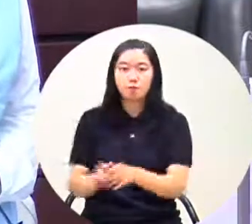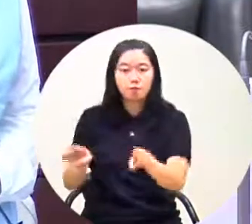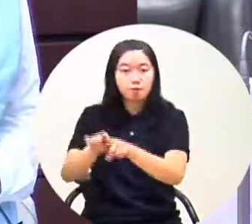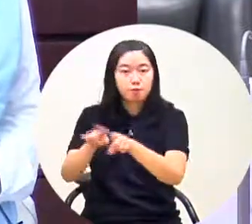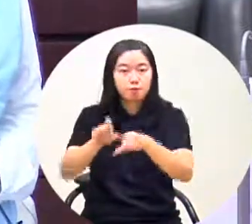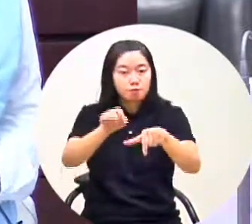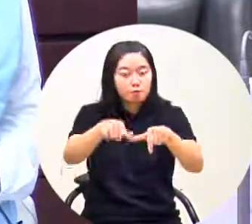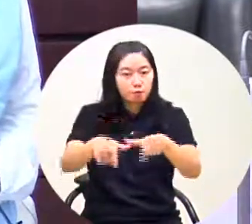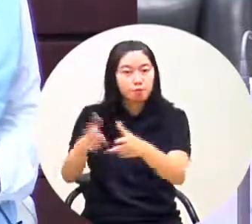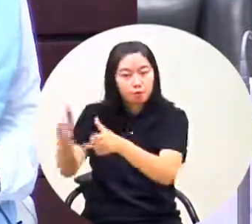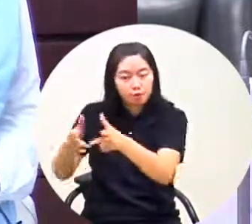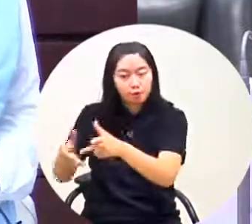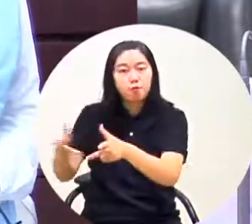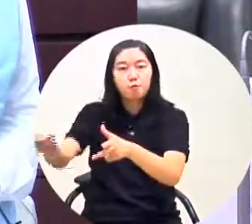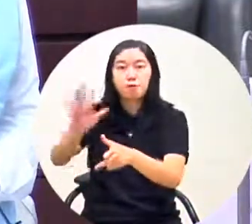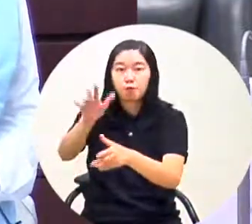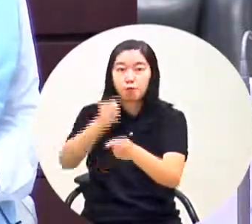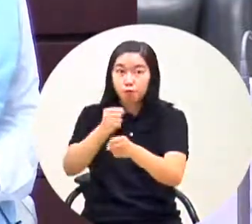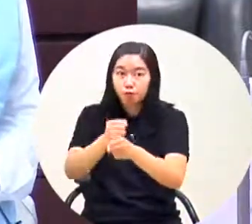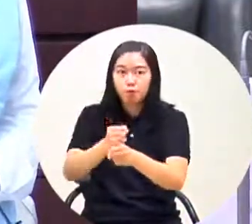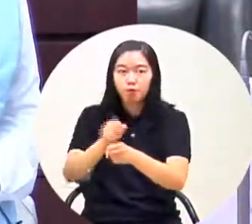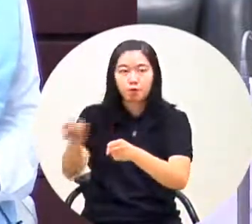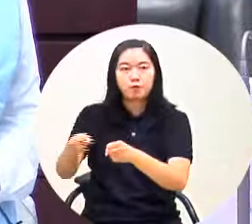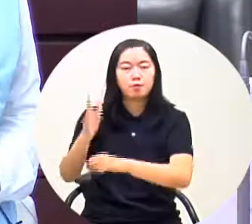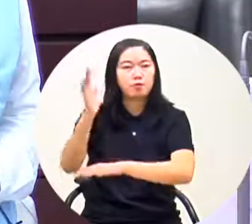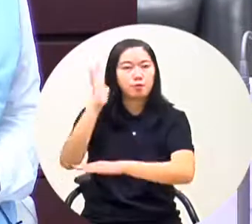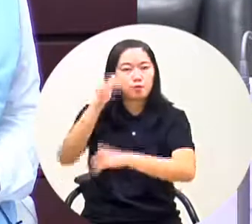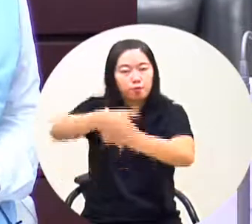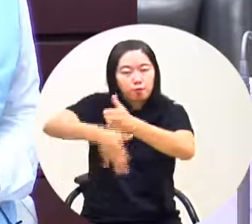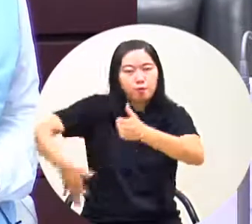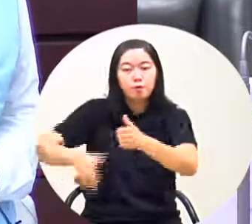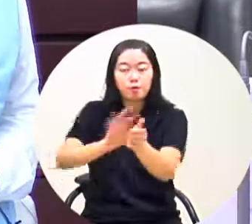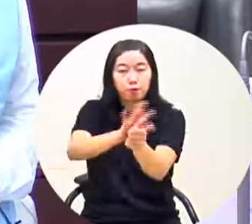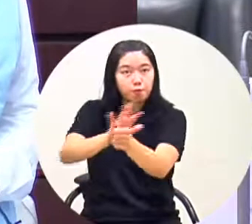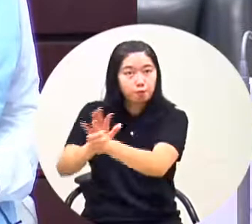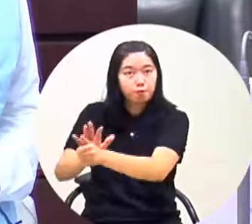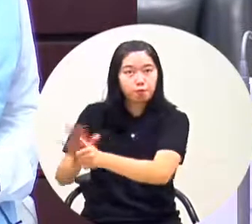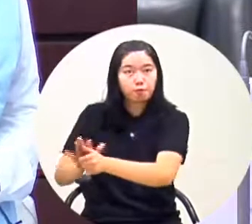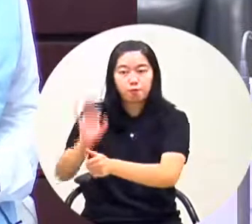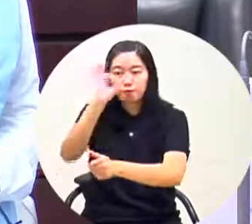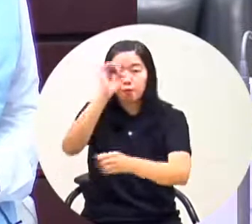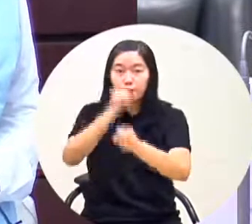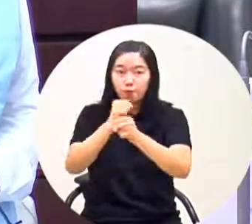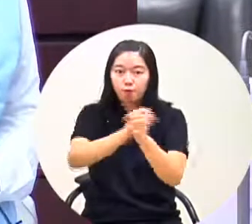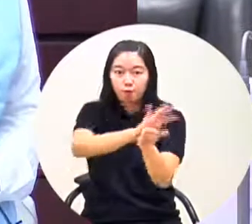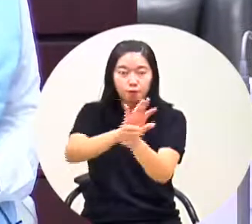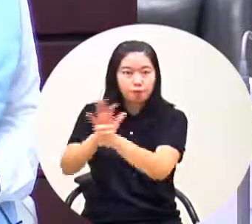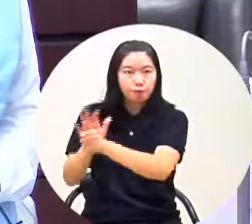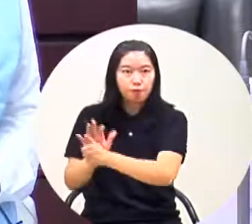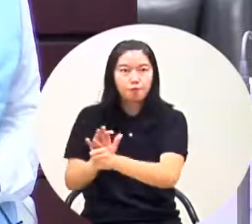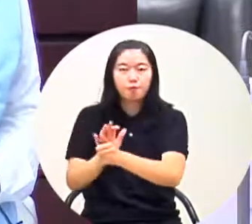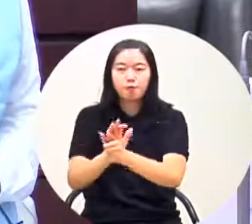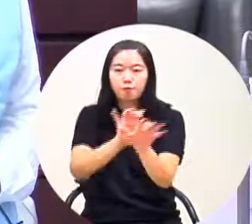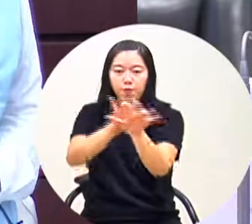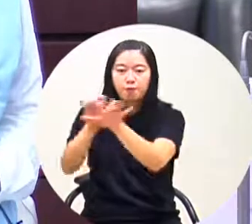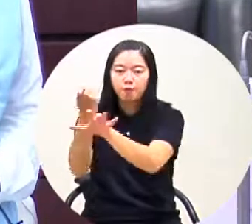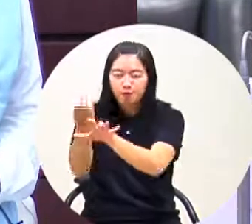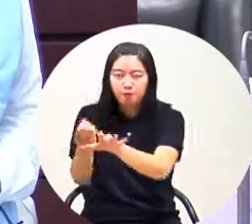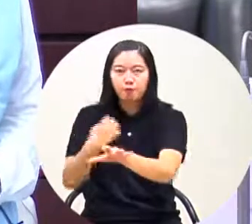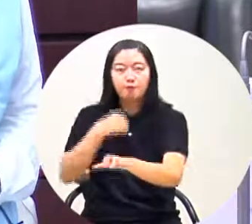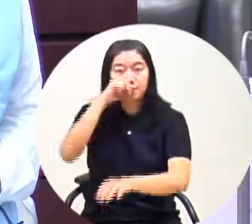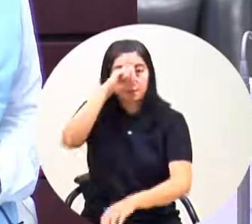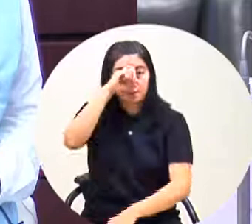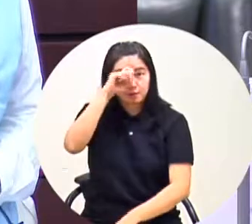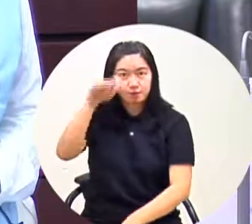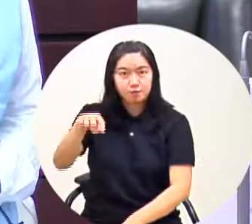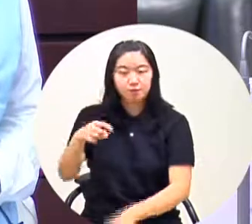也有在做。那其实公部门的服务，过去就业服务的部分，可能大家比较少接触。我们希望透过